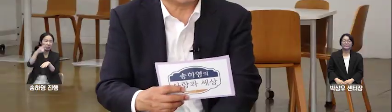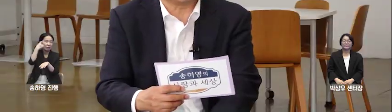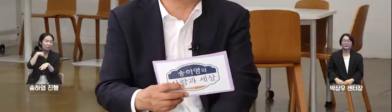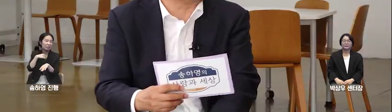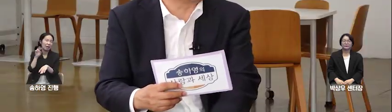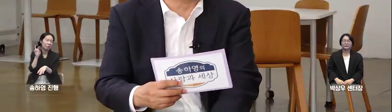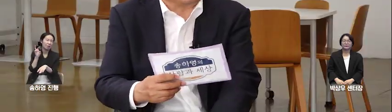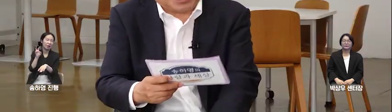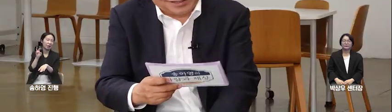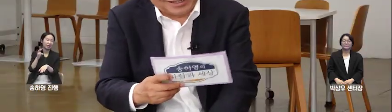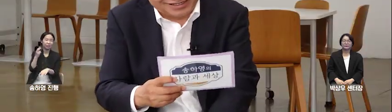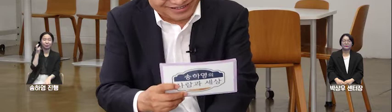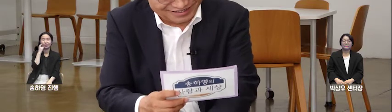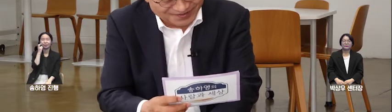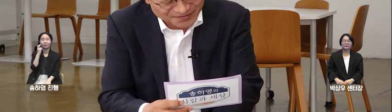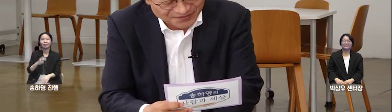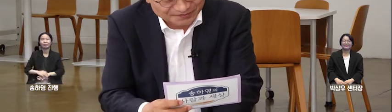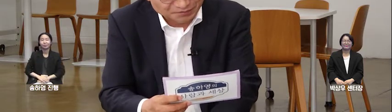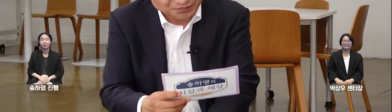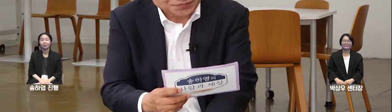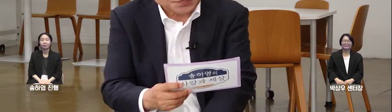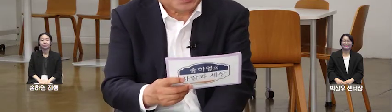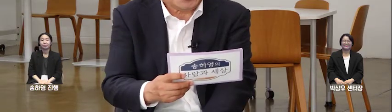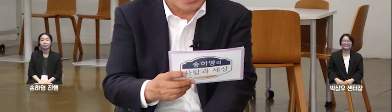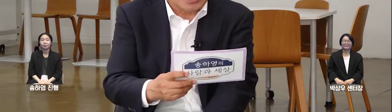건달처럼 느껴졌을지도 모르겠어.